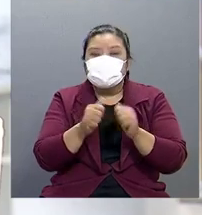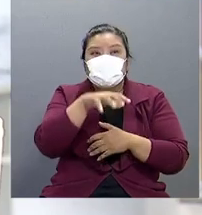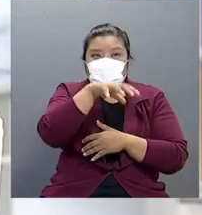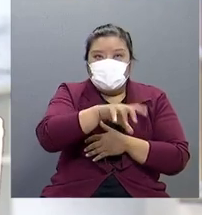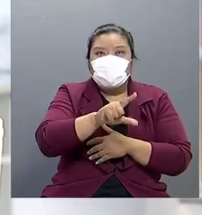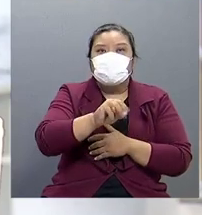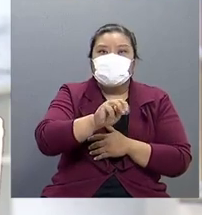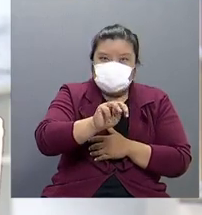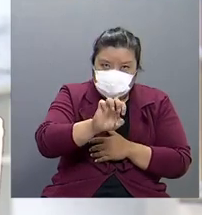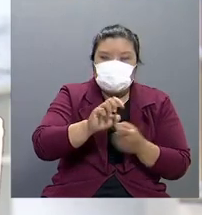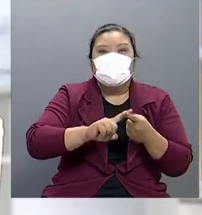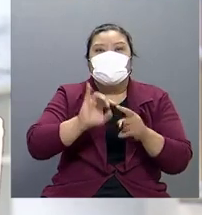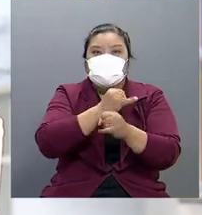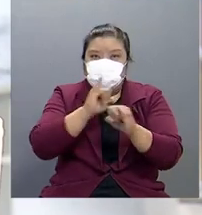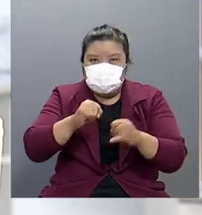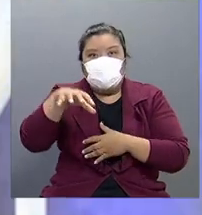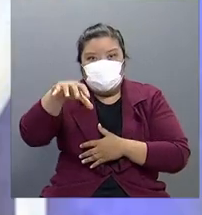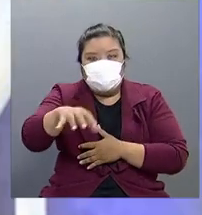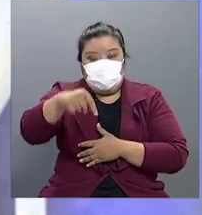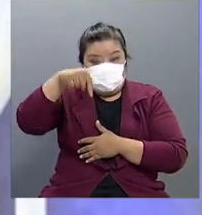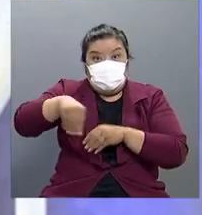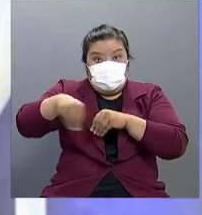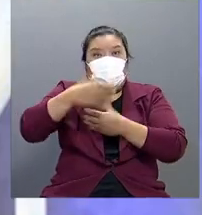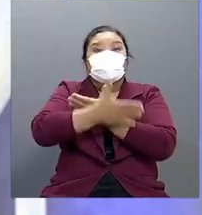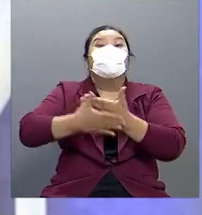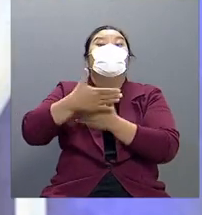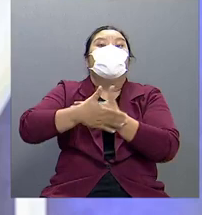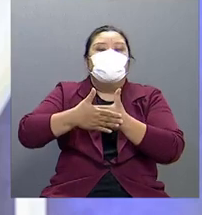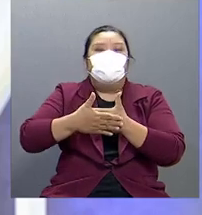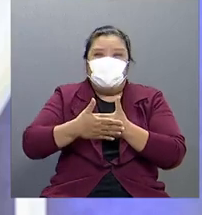จตุจักรแล้วก็อุทยานเบญจสิรินั่นเอง ส่วนอีกหนึ่งเรื่องก็คือมั่ว